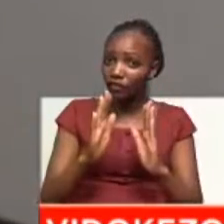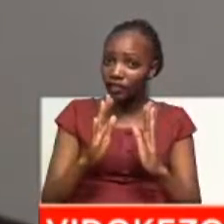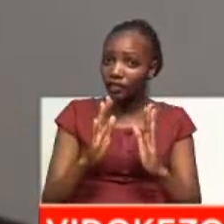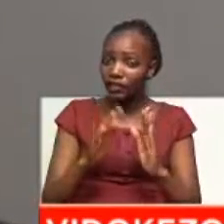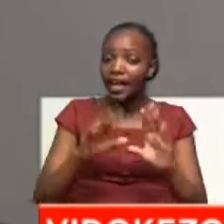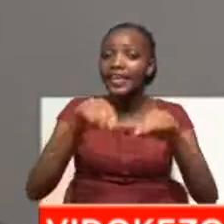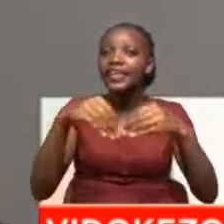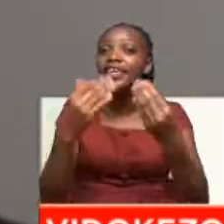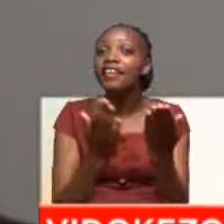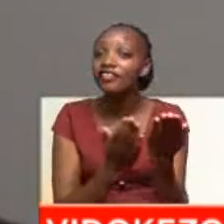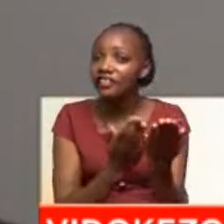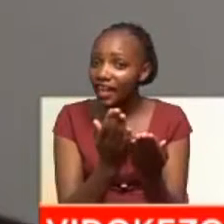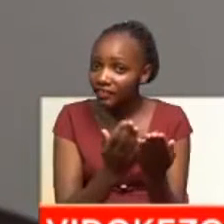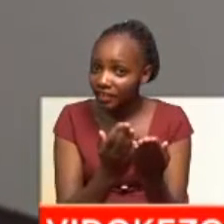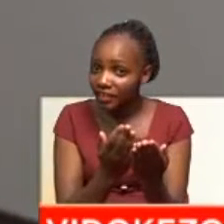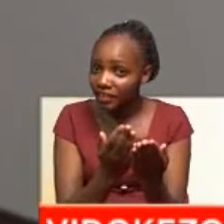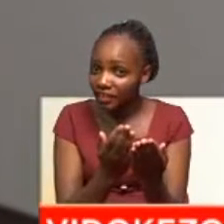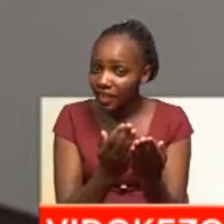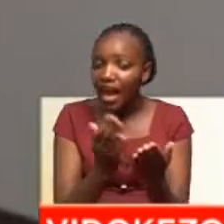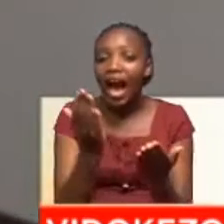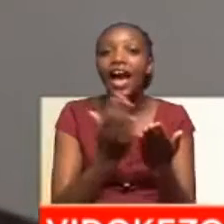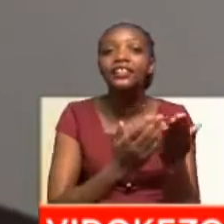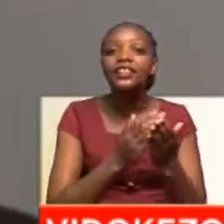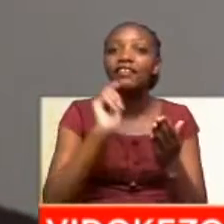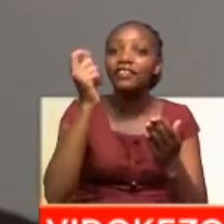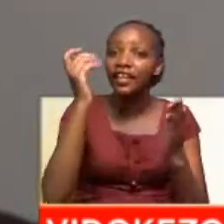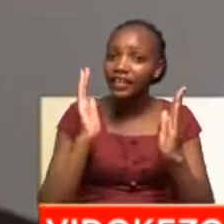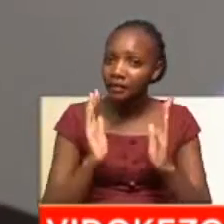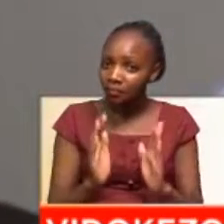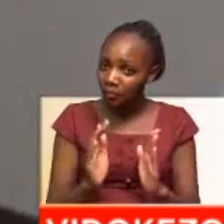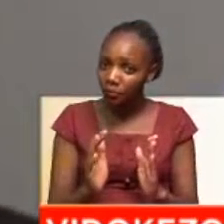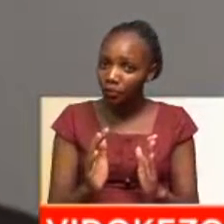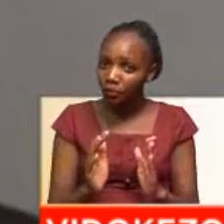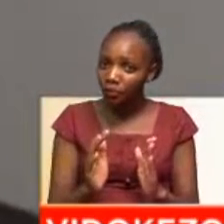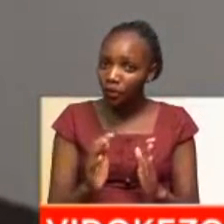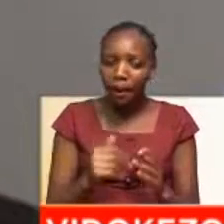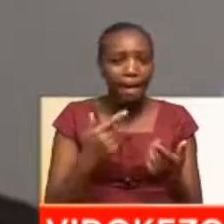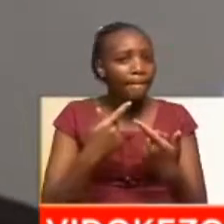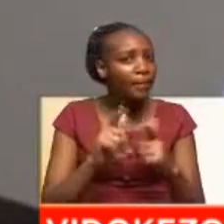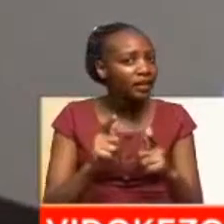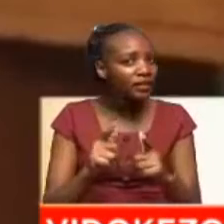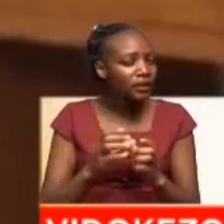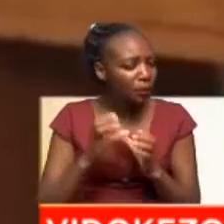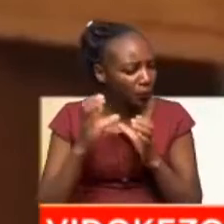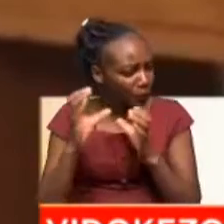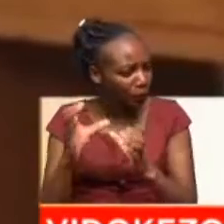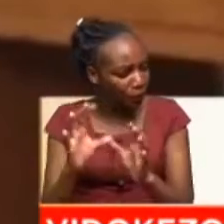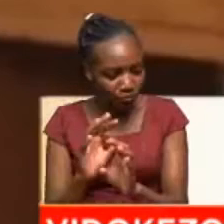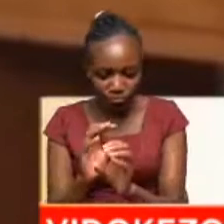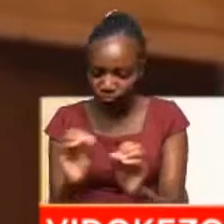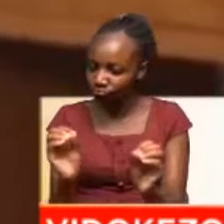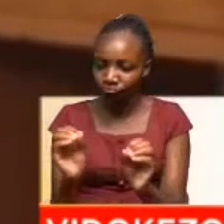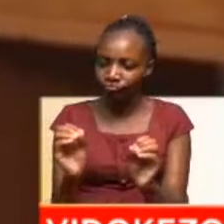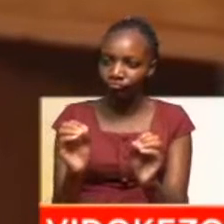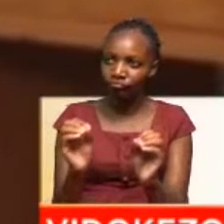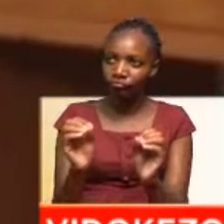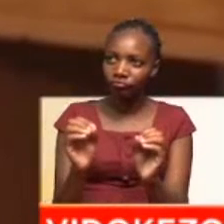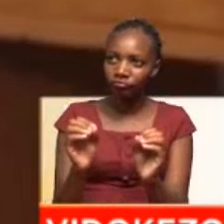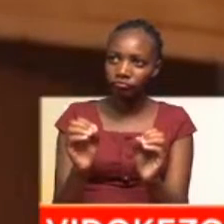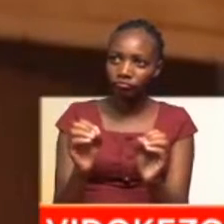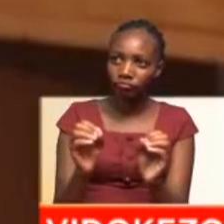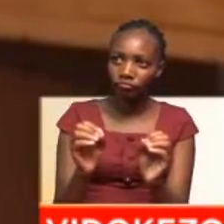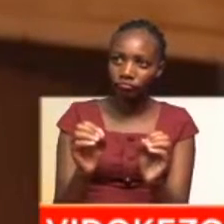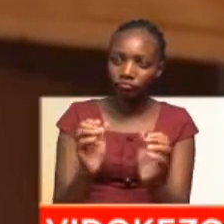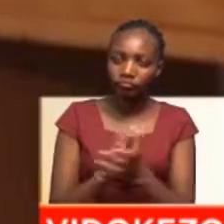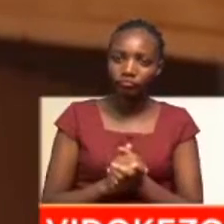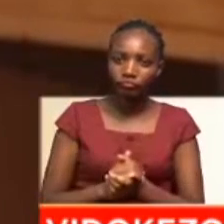service, wanahudumia wananchi, na kwamba si force vile walikuwa kitambo. We could have asked the